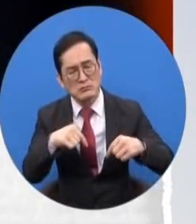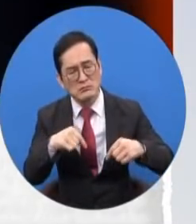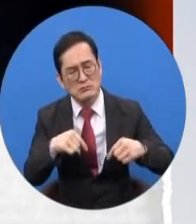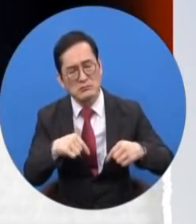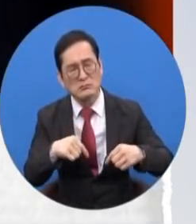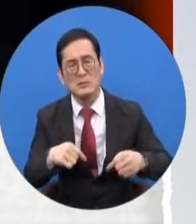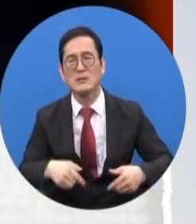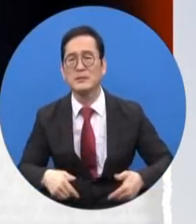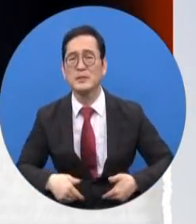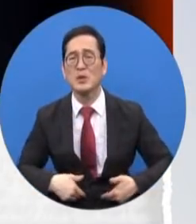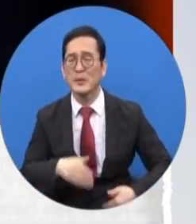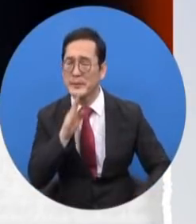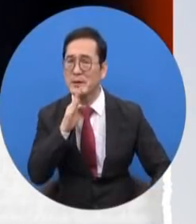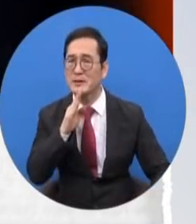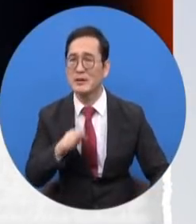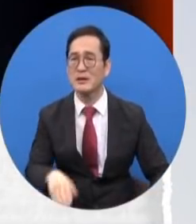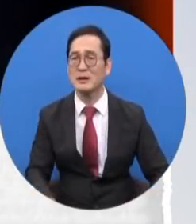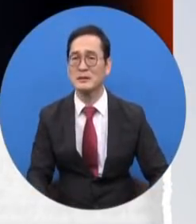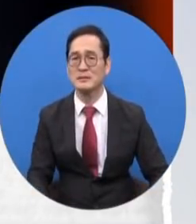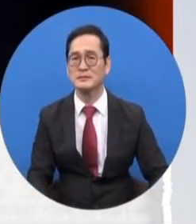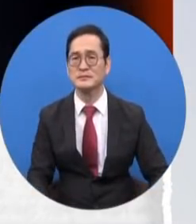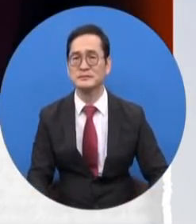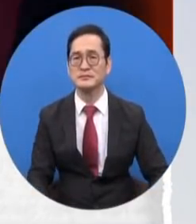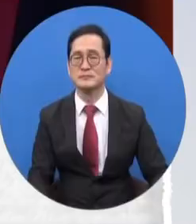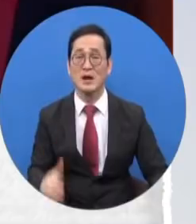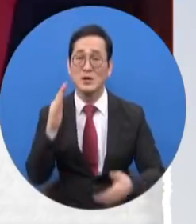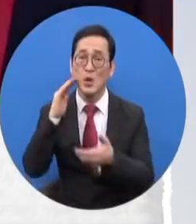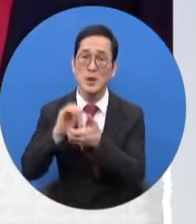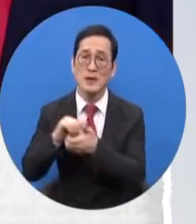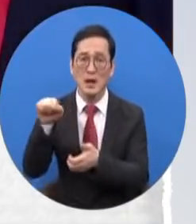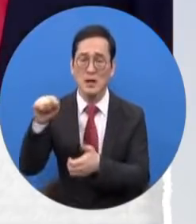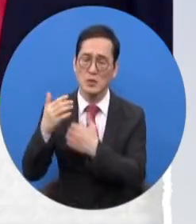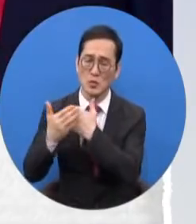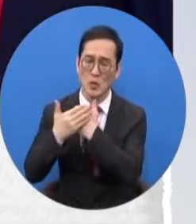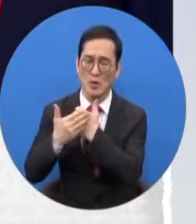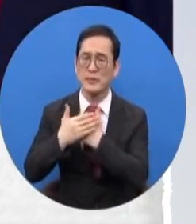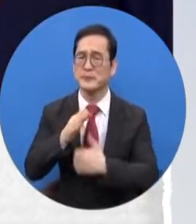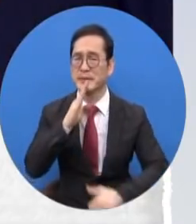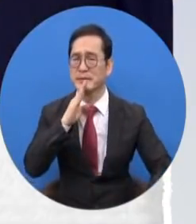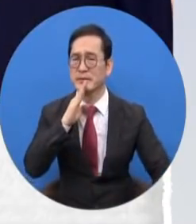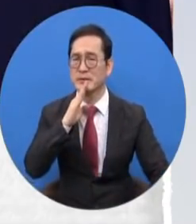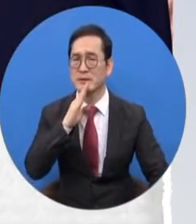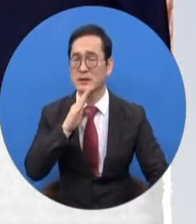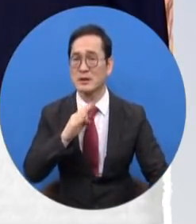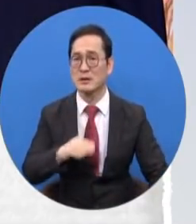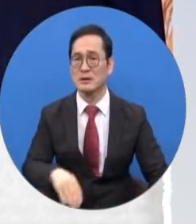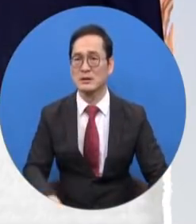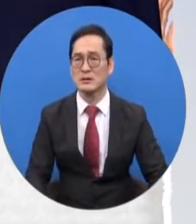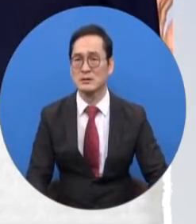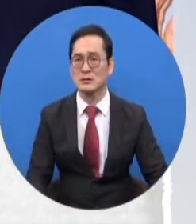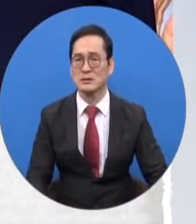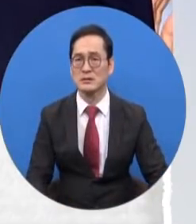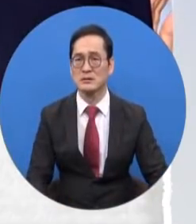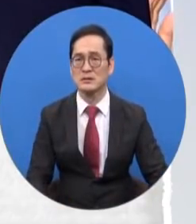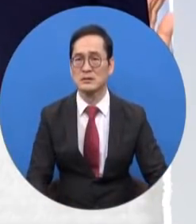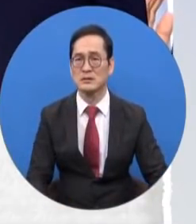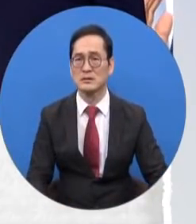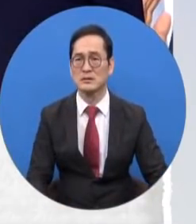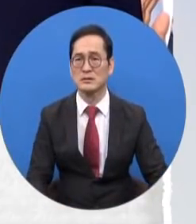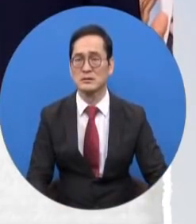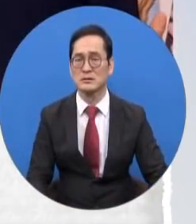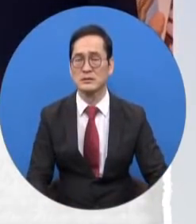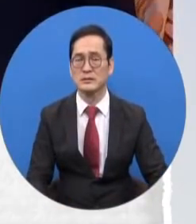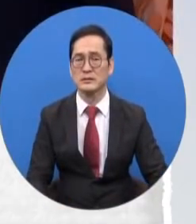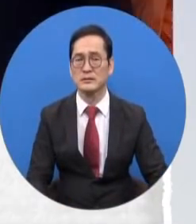복잡한 상황이잖아요. 도와줘야 되는 게 저는 맞다고 봅니다. 아 이거는 지금 문재인 청와대가 안 도와주는 거다. 좀 엄밀하게